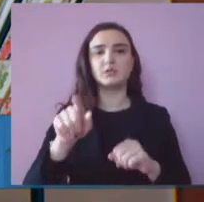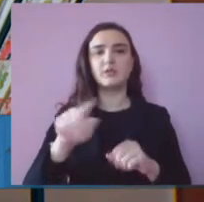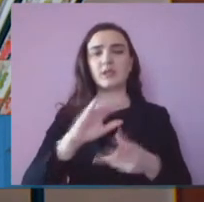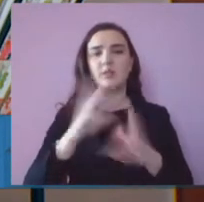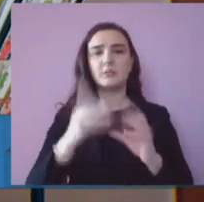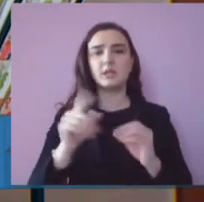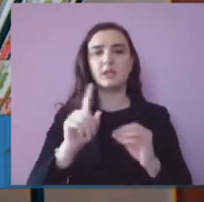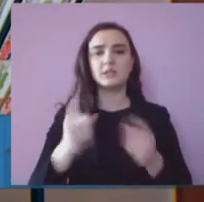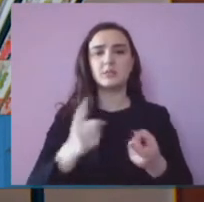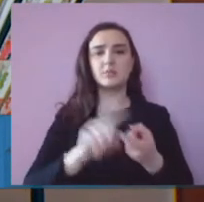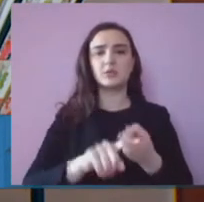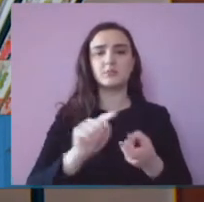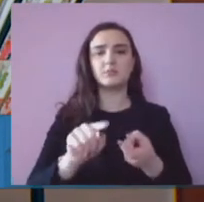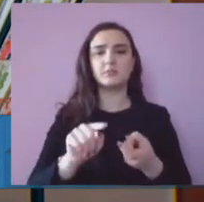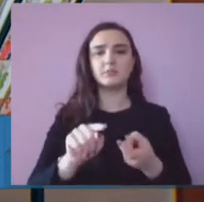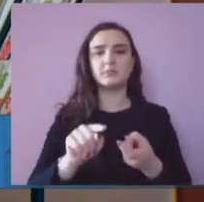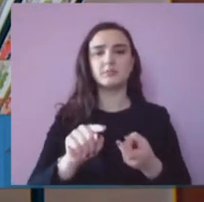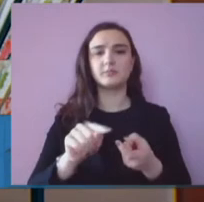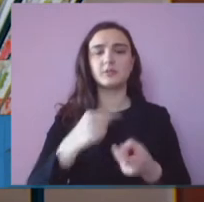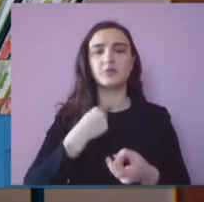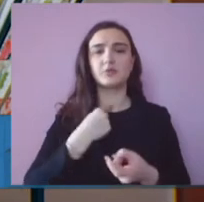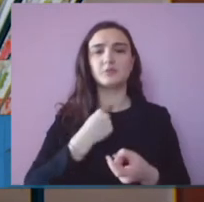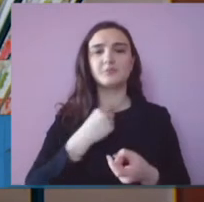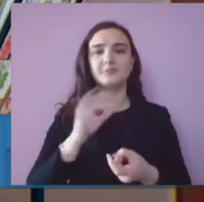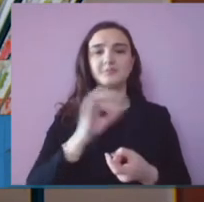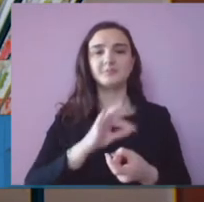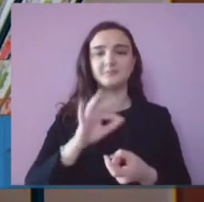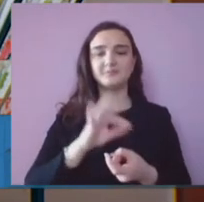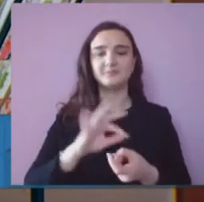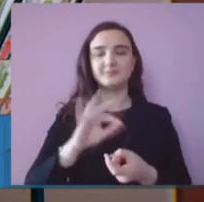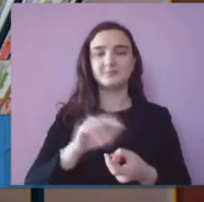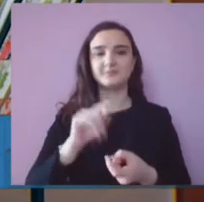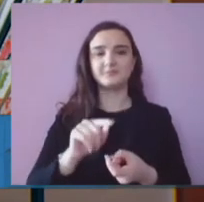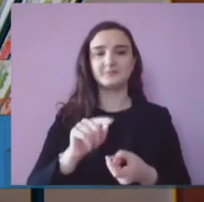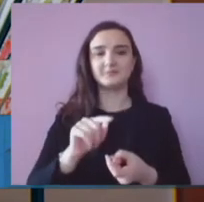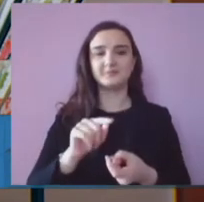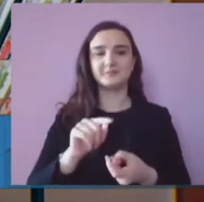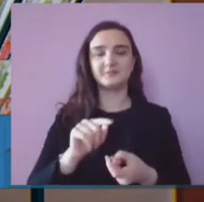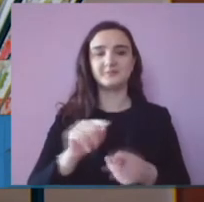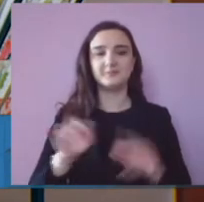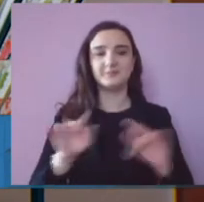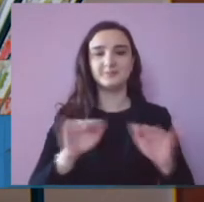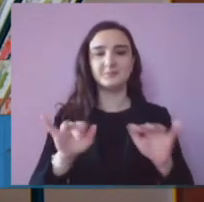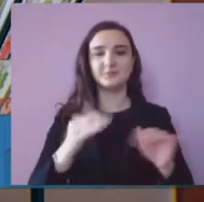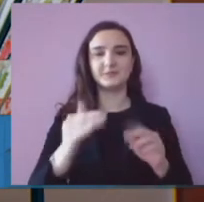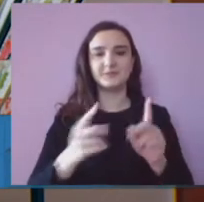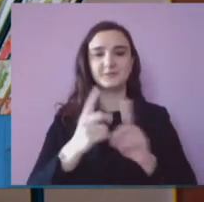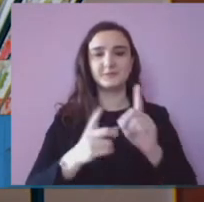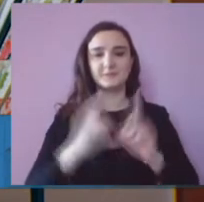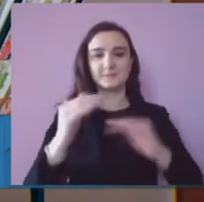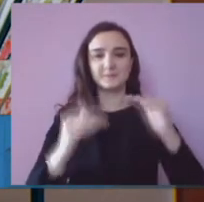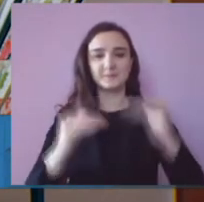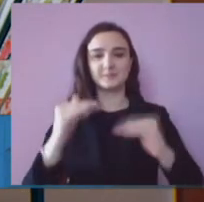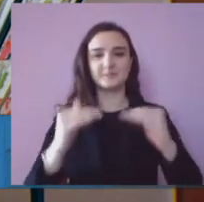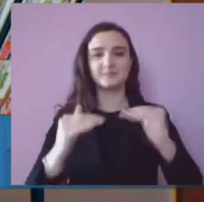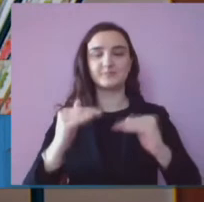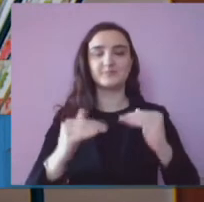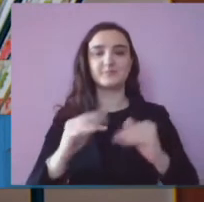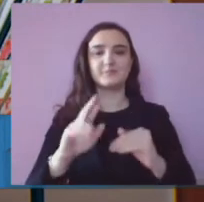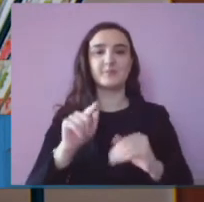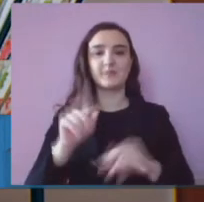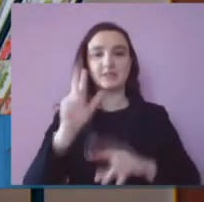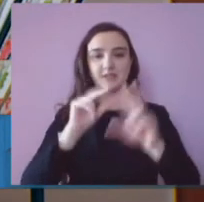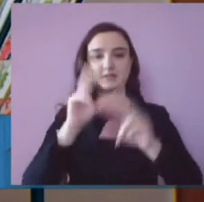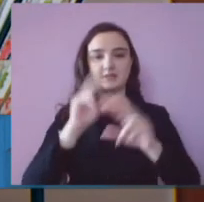განაპირობებს პერიფერიული ენდოკრინული ჯირკვლების, ამ შემთხვევაში ფარისებრ ჯირკვლის ფუნქციის რეგულაციას და ეს